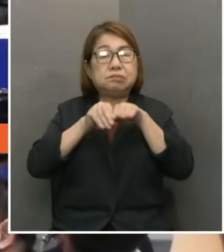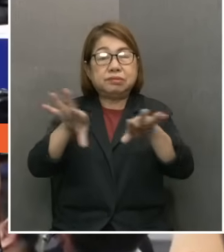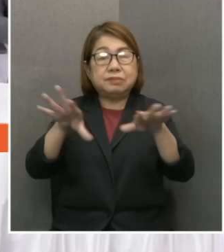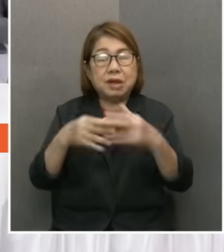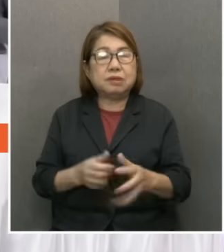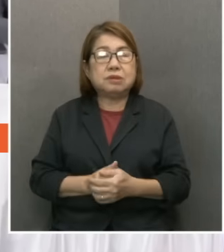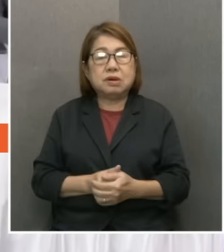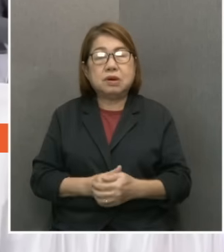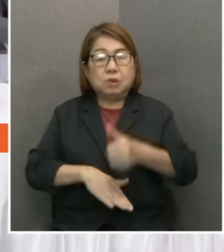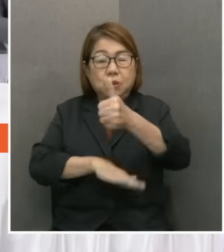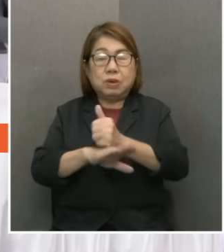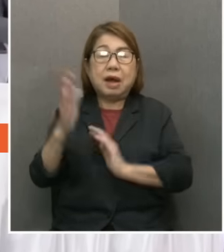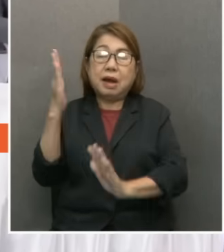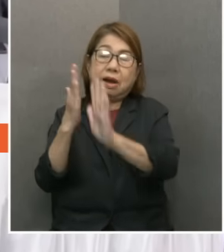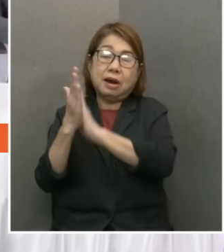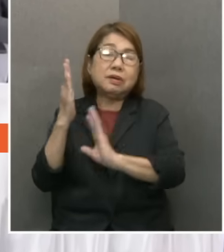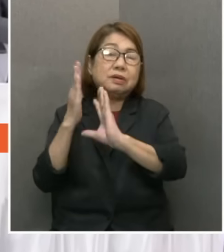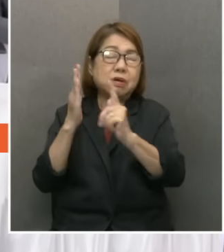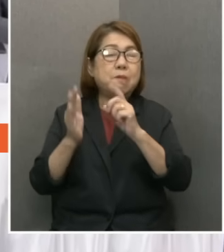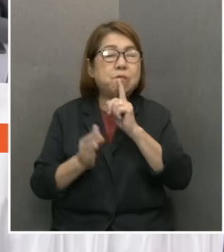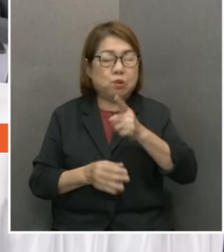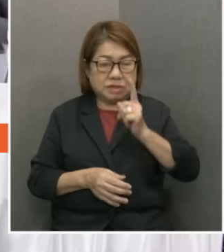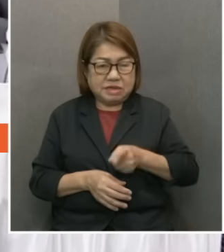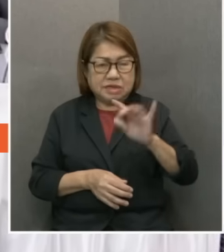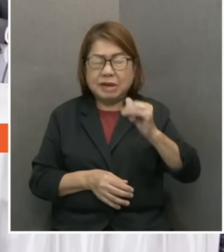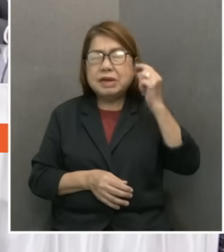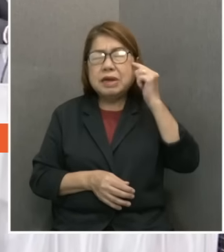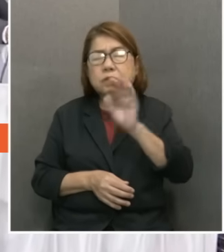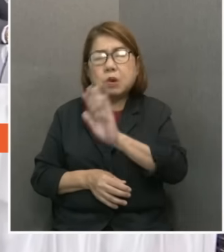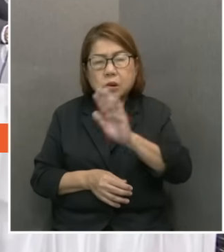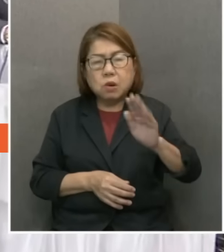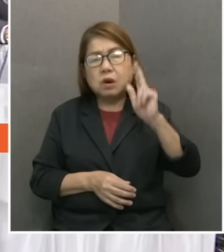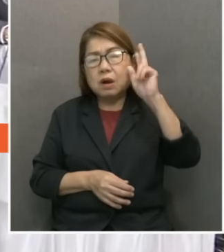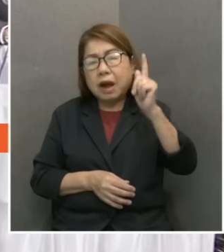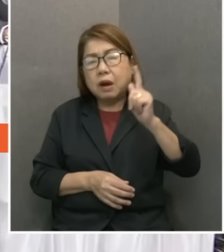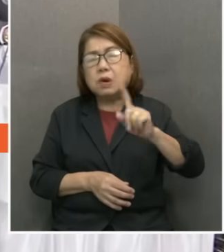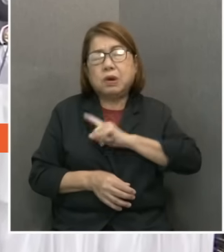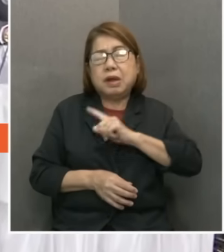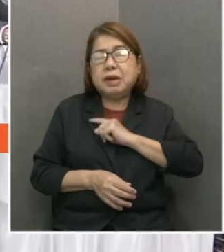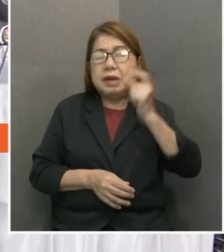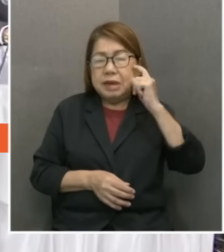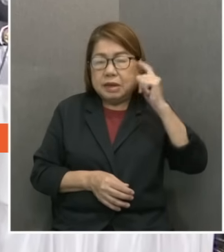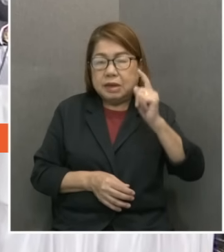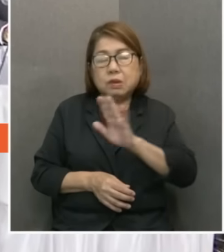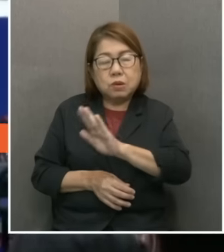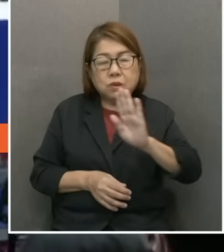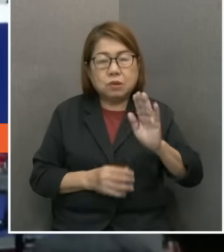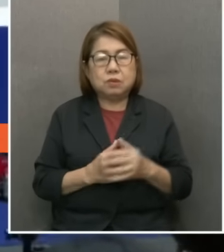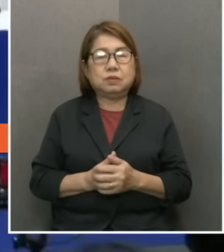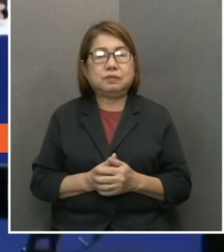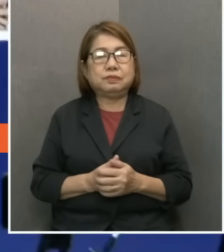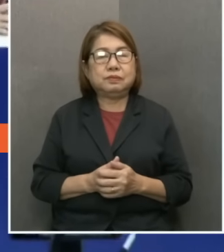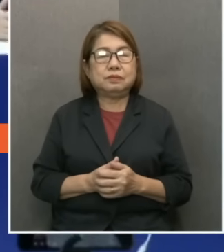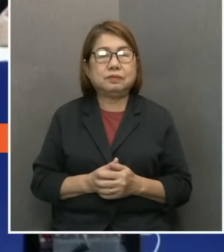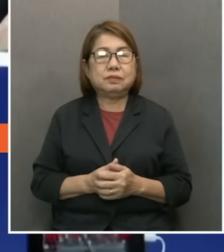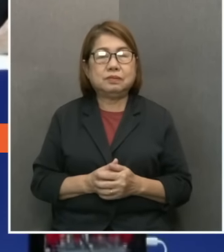วราวุธบอกว่าไม่ใช่ของจริงนะคะก็ถือว่าเป็นการคาดการณ์จากข่าวตามหน้าสื่อหลักที่ปรากฏออกมาเป็นระยะๆะเท่า